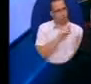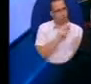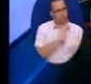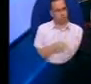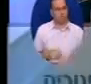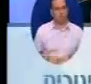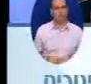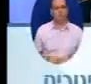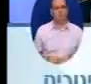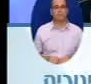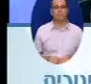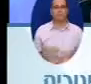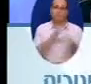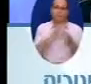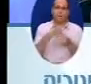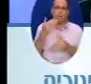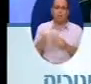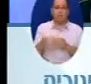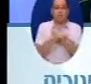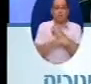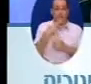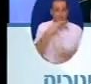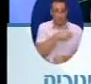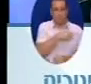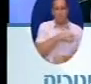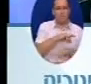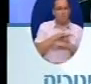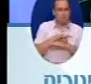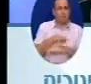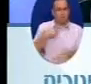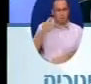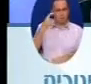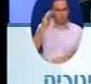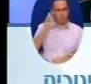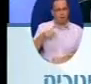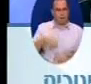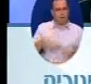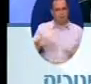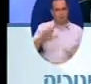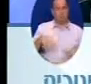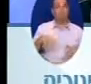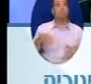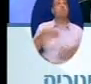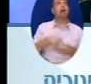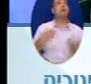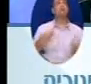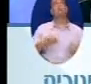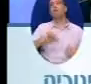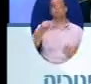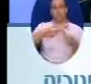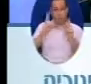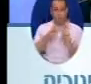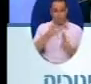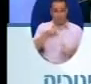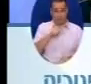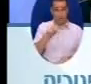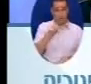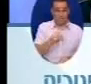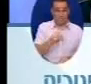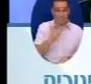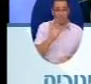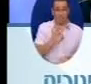משפט אחרון. האוניברסיטה העברית היא אוניברסיטה מובילה, אנחנו יודעים, גם בארץ ובין הטובות בעולם, וגם בתחום הזה.